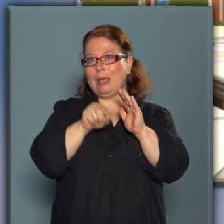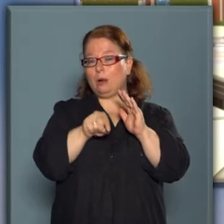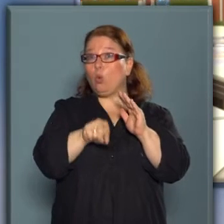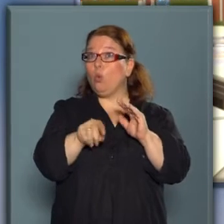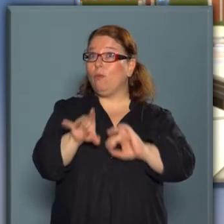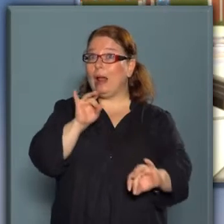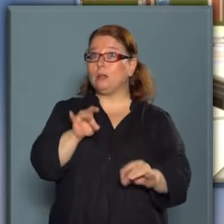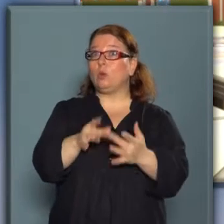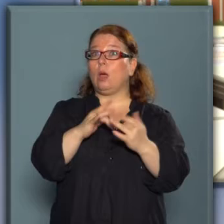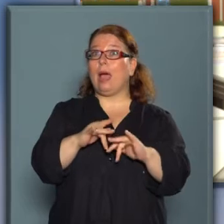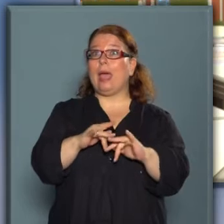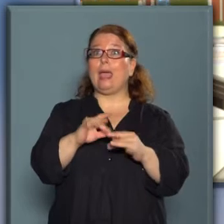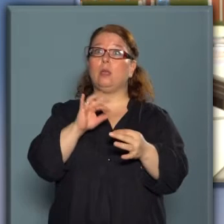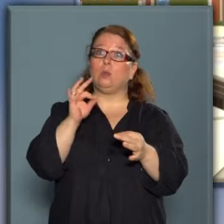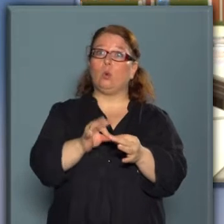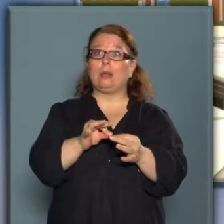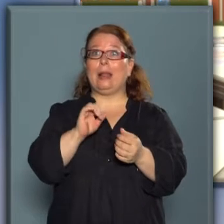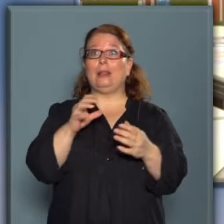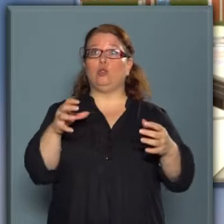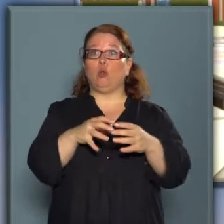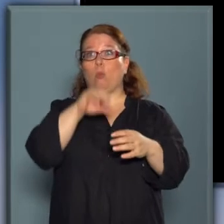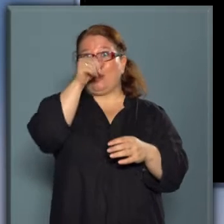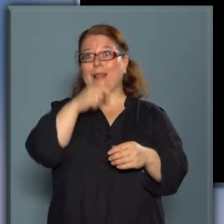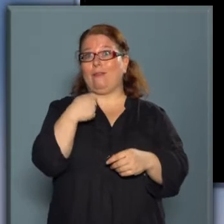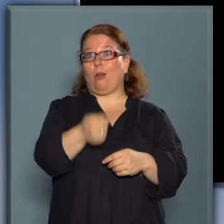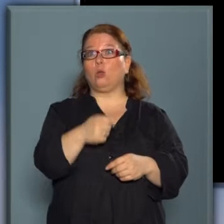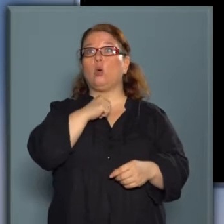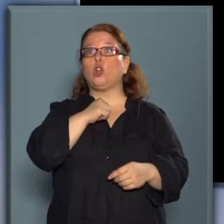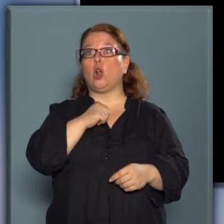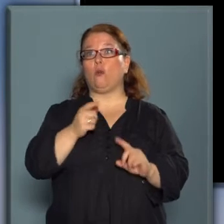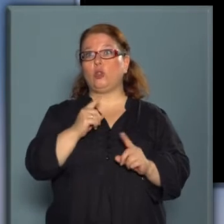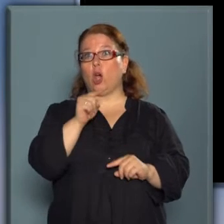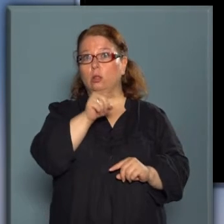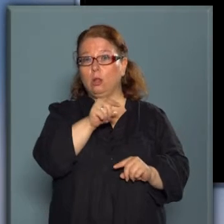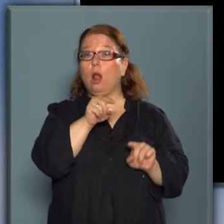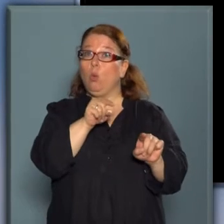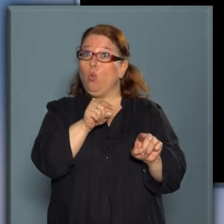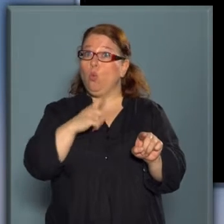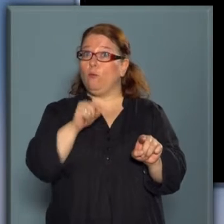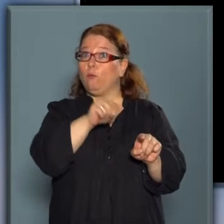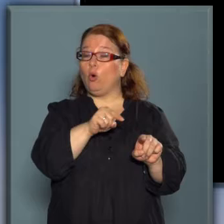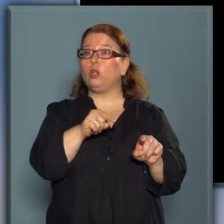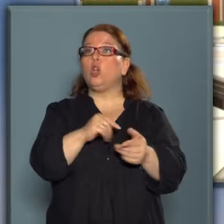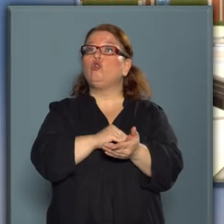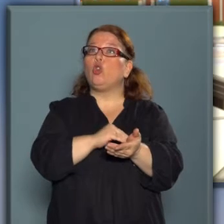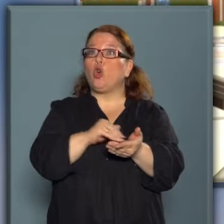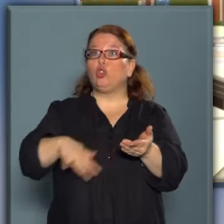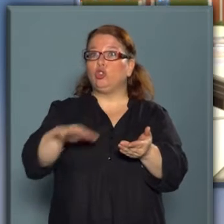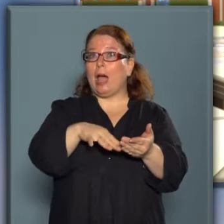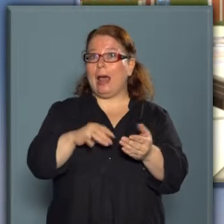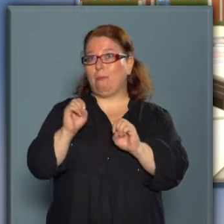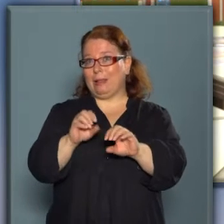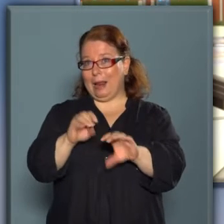választotta a helytörténeti csoportnak névadóján a Grassalkovics Antalt, mivel Grassalkovics Antal volt Soroksár